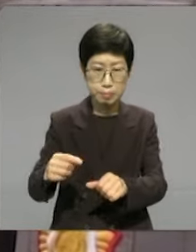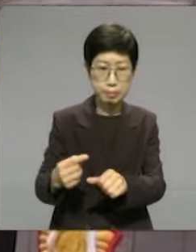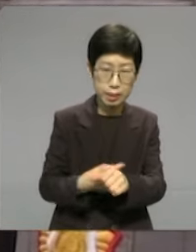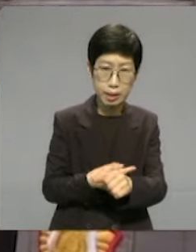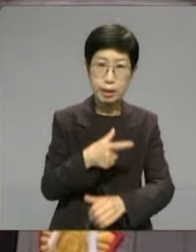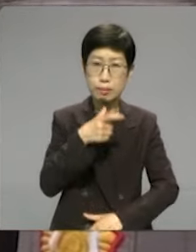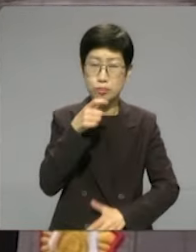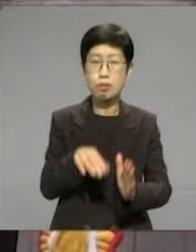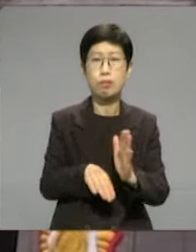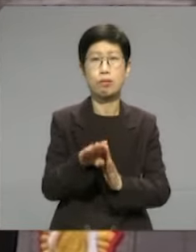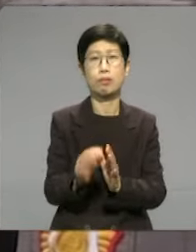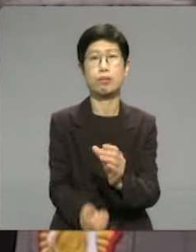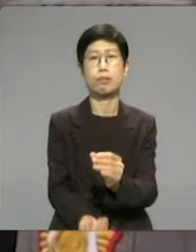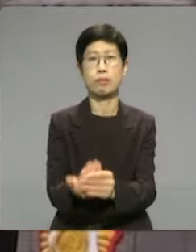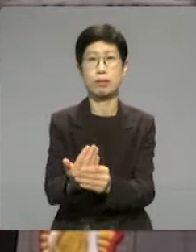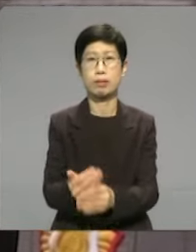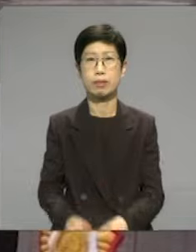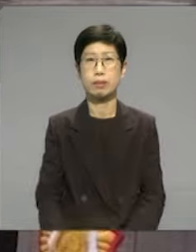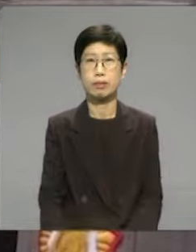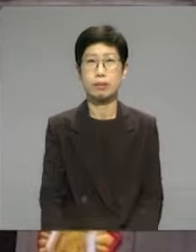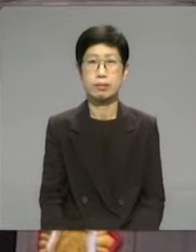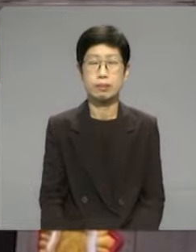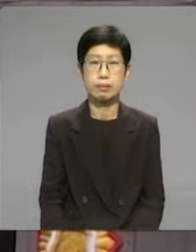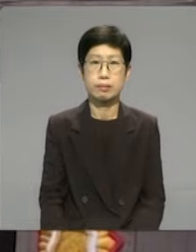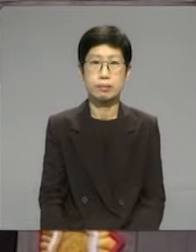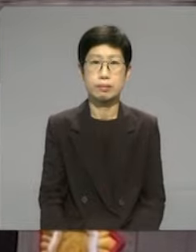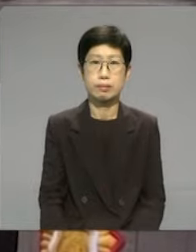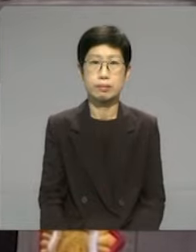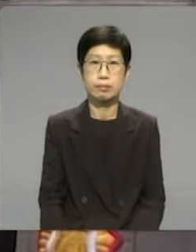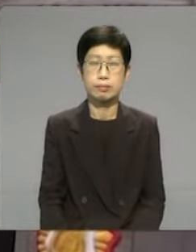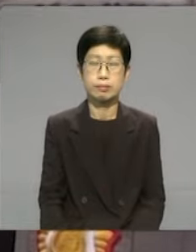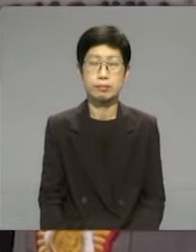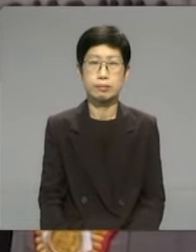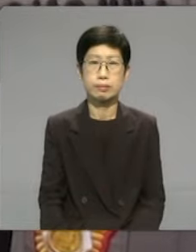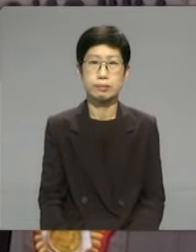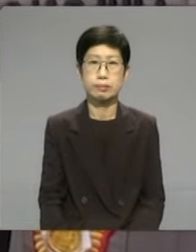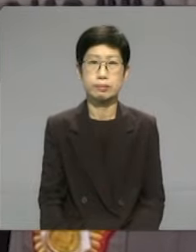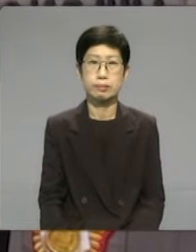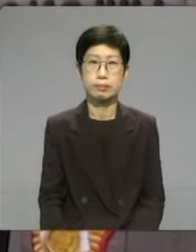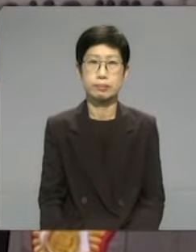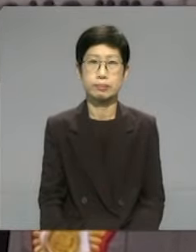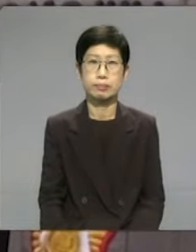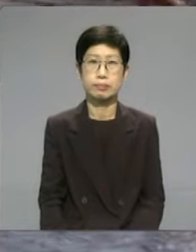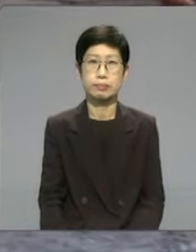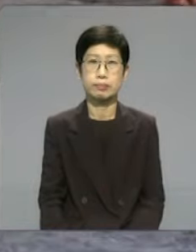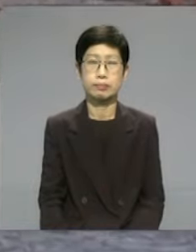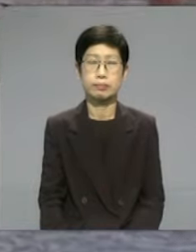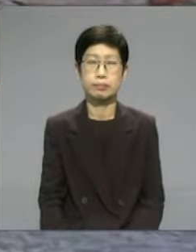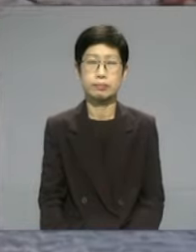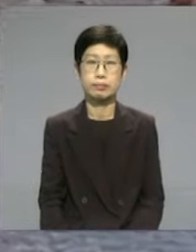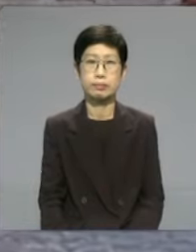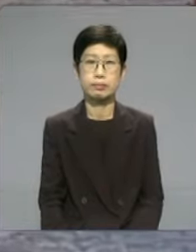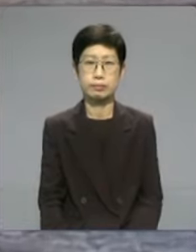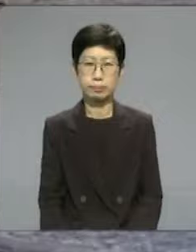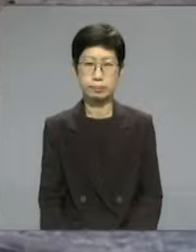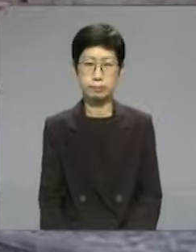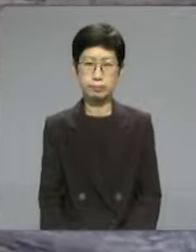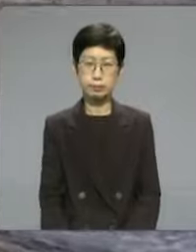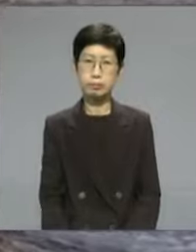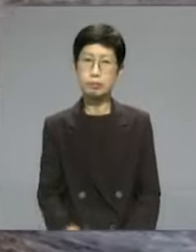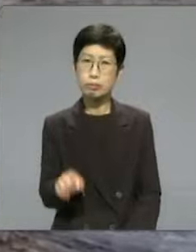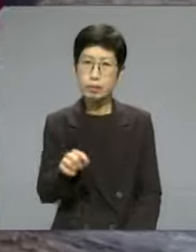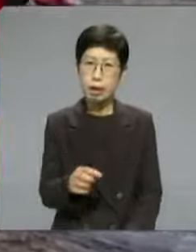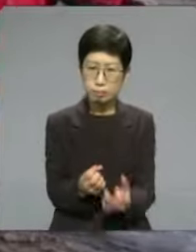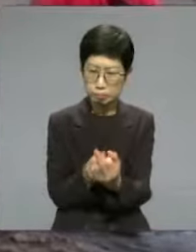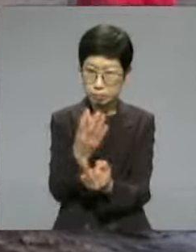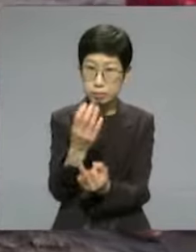ada lahar dingin yang utama adalah di wilayah Bukit Tinggi dan juga di Padang Panjang. 화산 이류는 화산